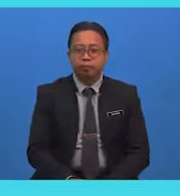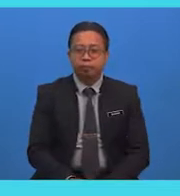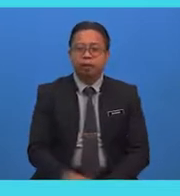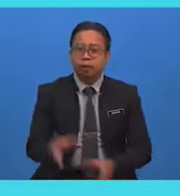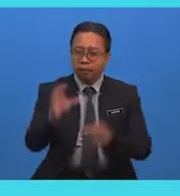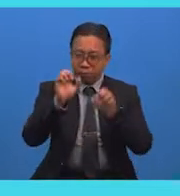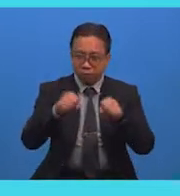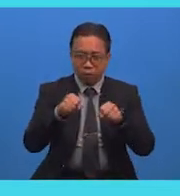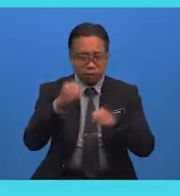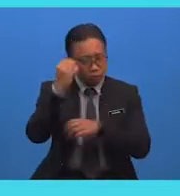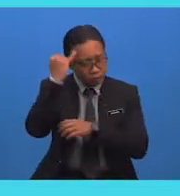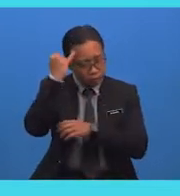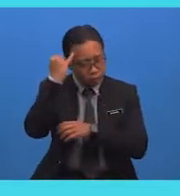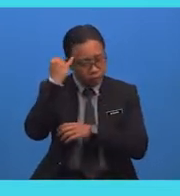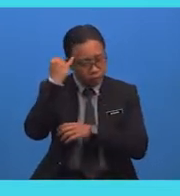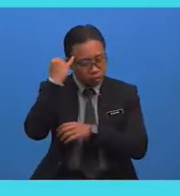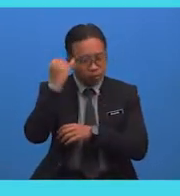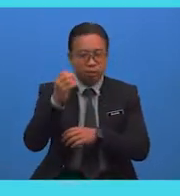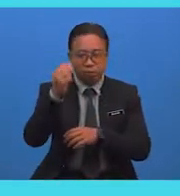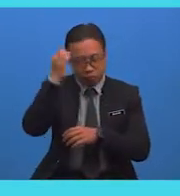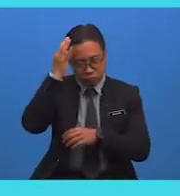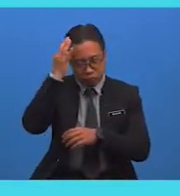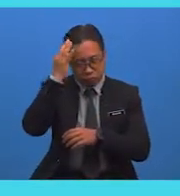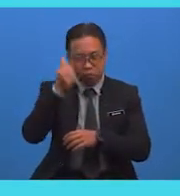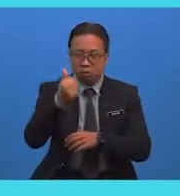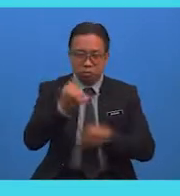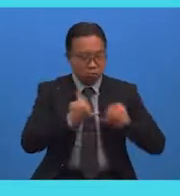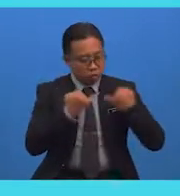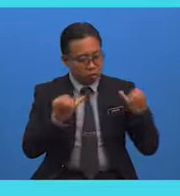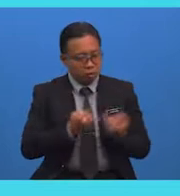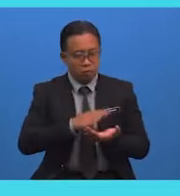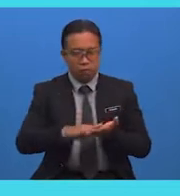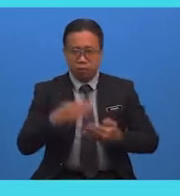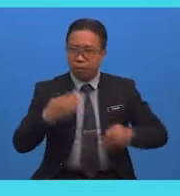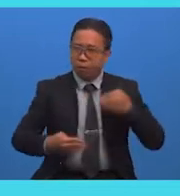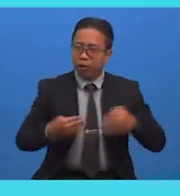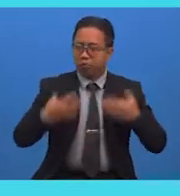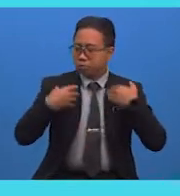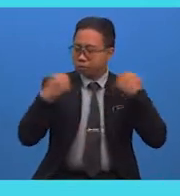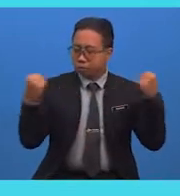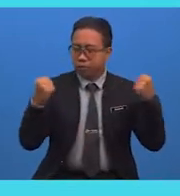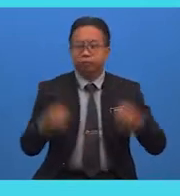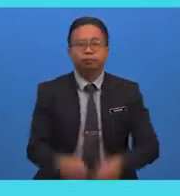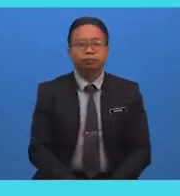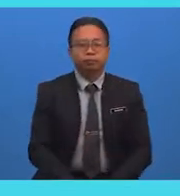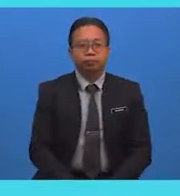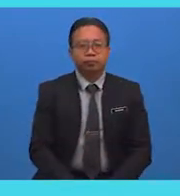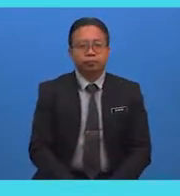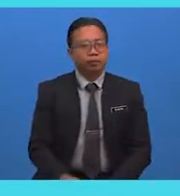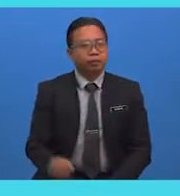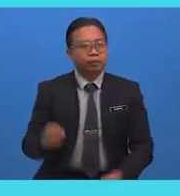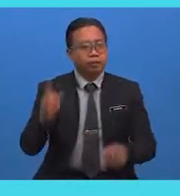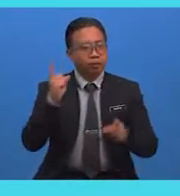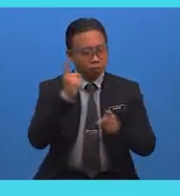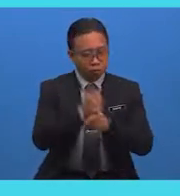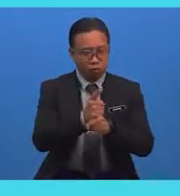menjana pemikiran yang cerdas, hati yang bersih dan badan yang sihat. Jadi, sangat bertepatan dengan